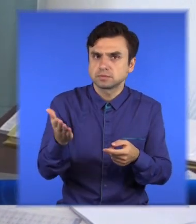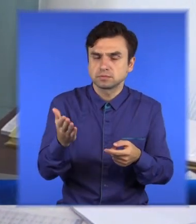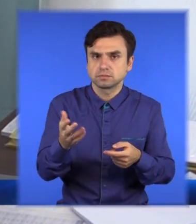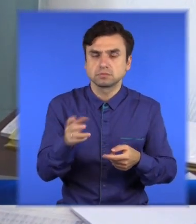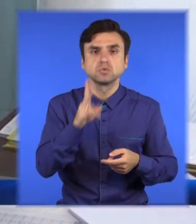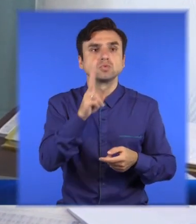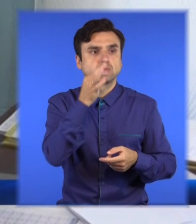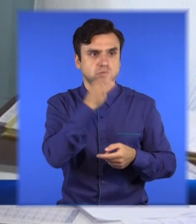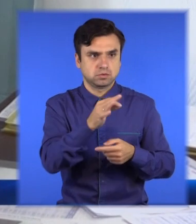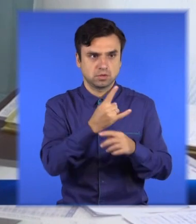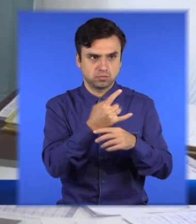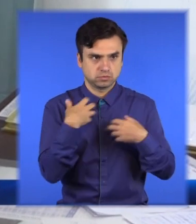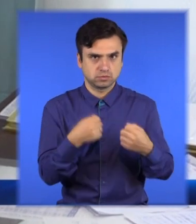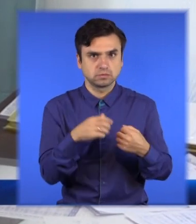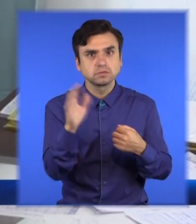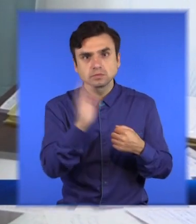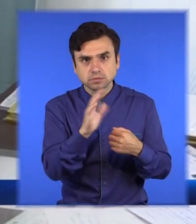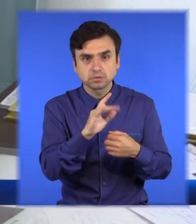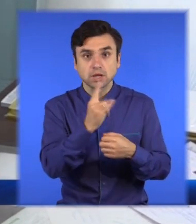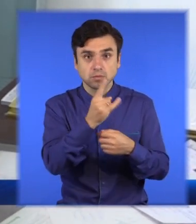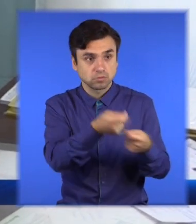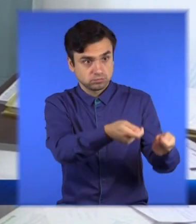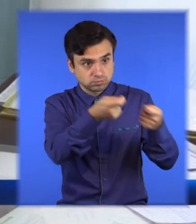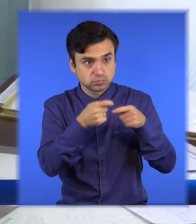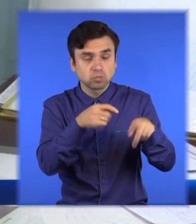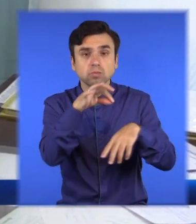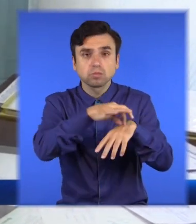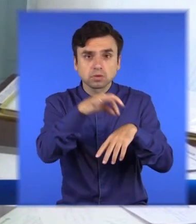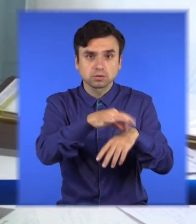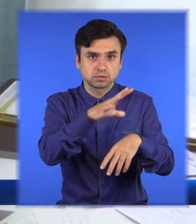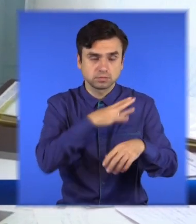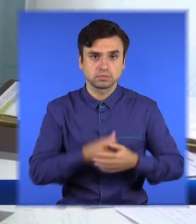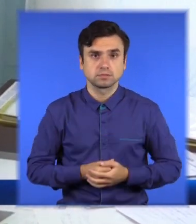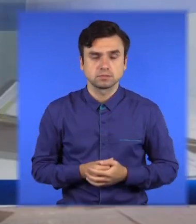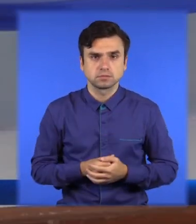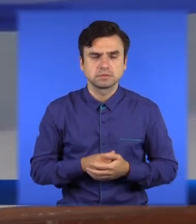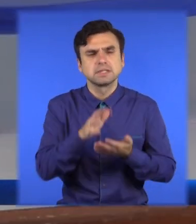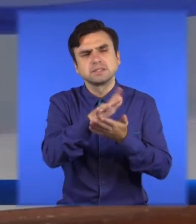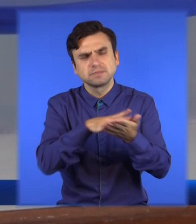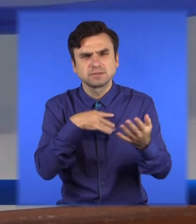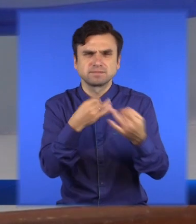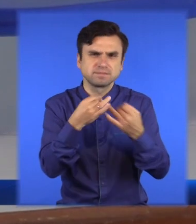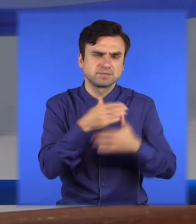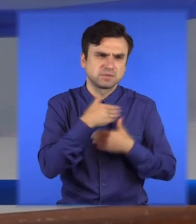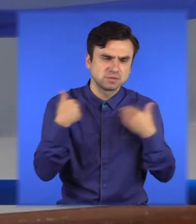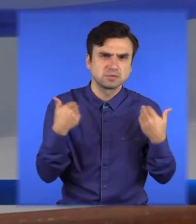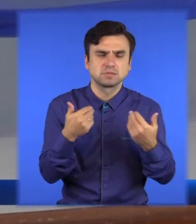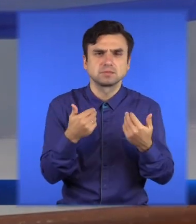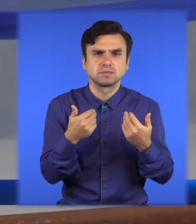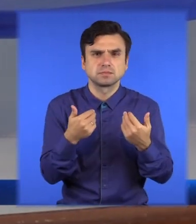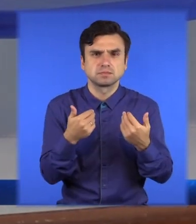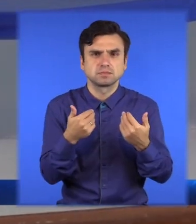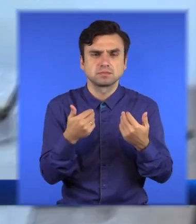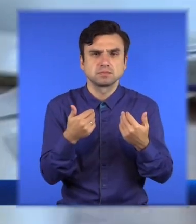Хто вам сказав, що абсолютно здоровий ребенок поступив в відділення? Ребенок поступив в відділення болі. Ну,